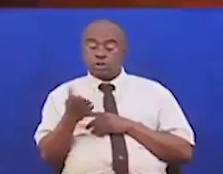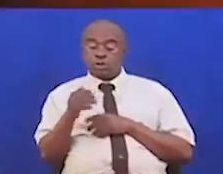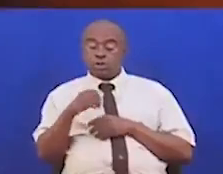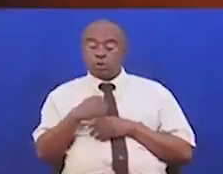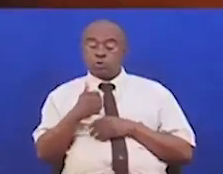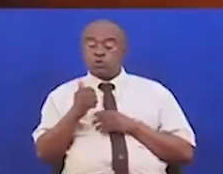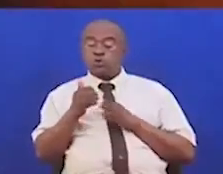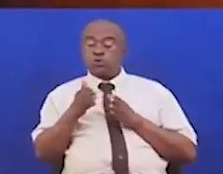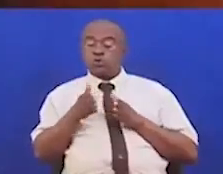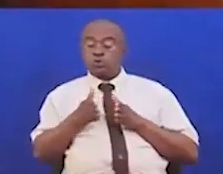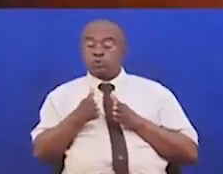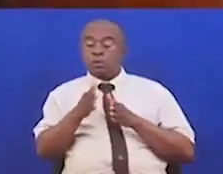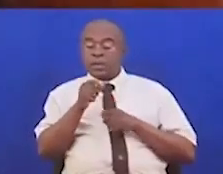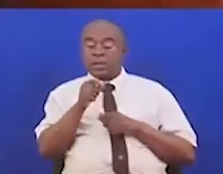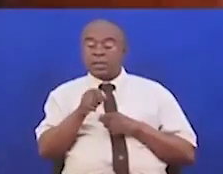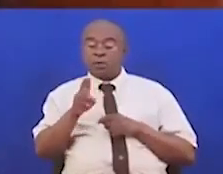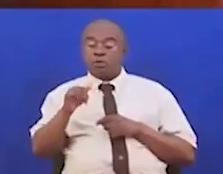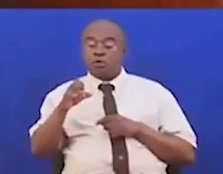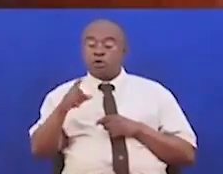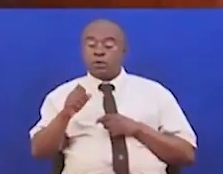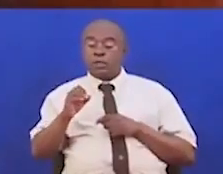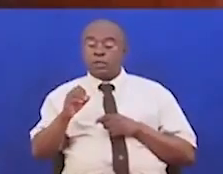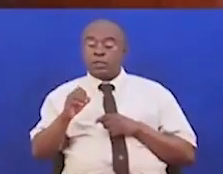waliopisha barabara ya bypass ya Uyole Songwe?